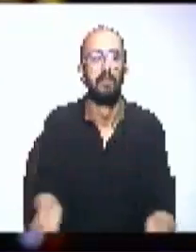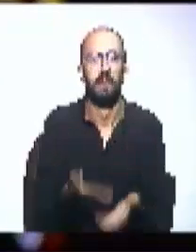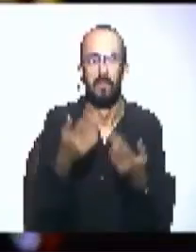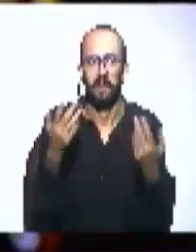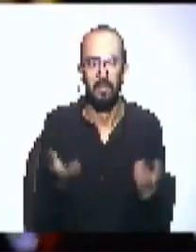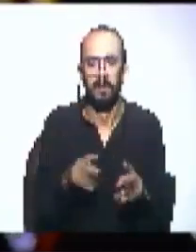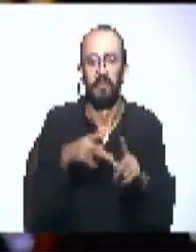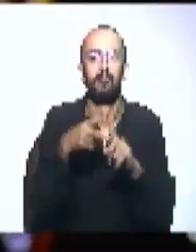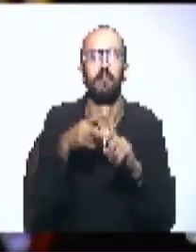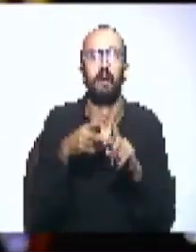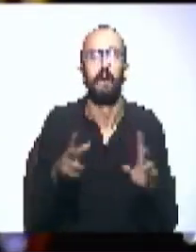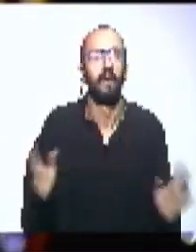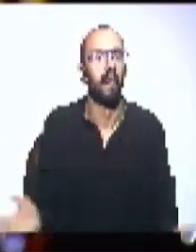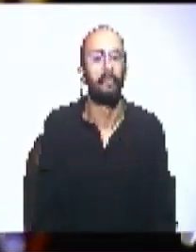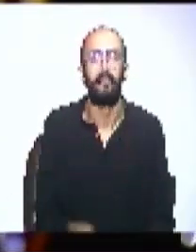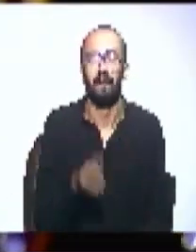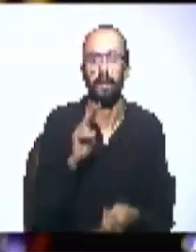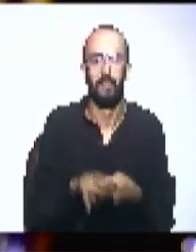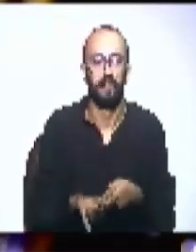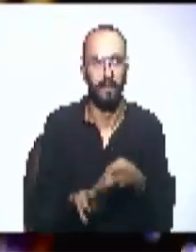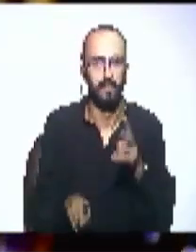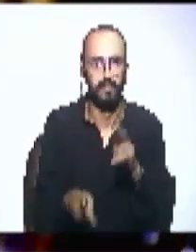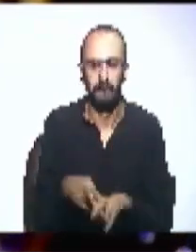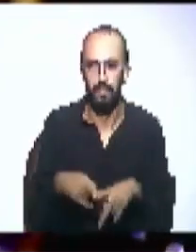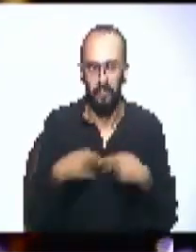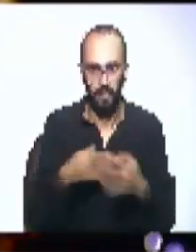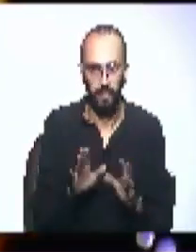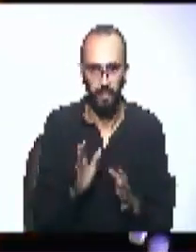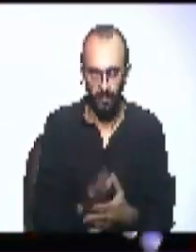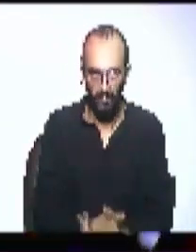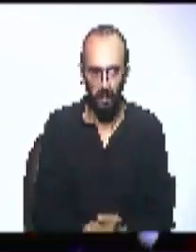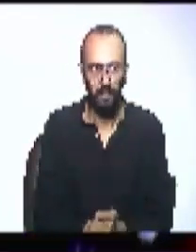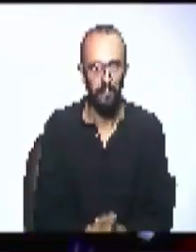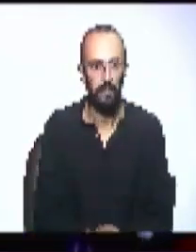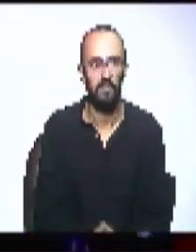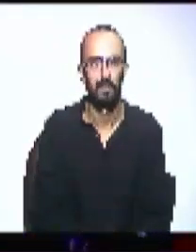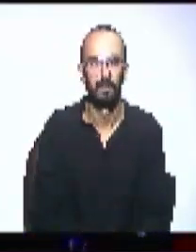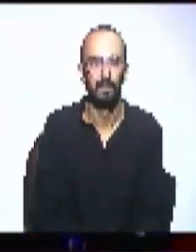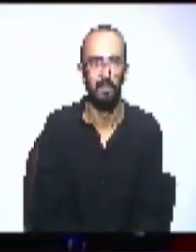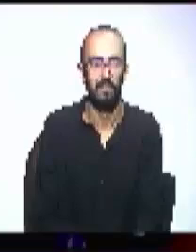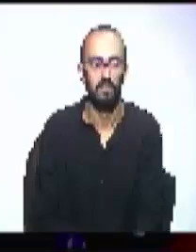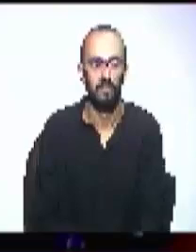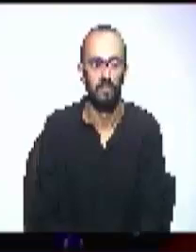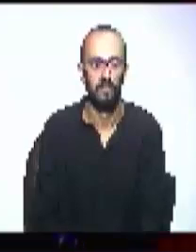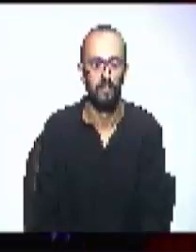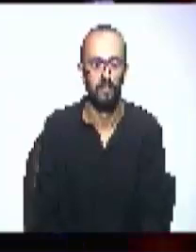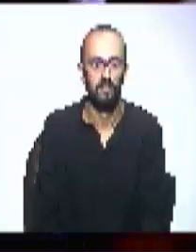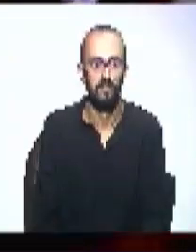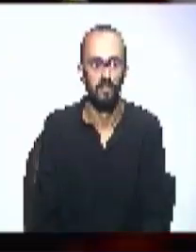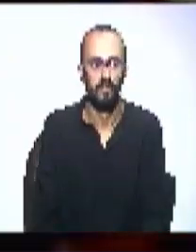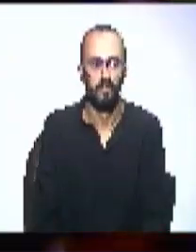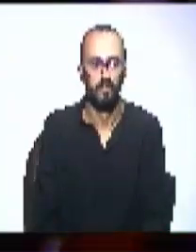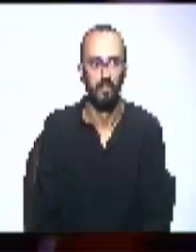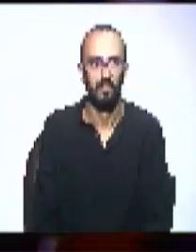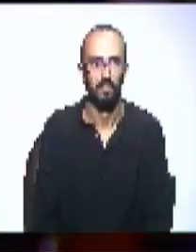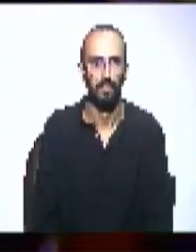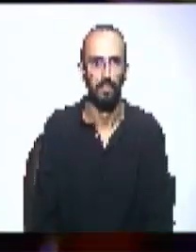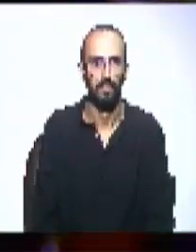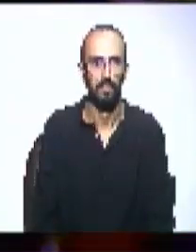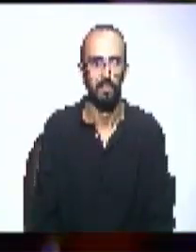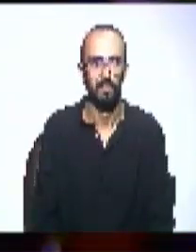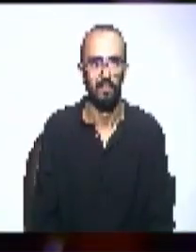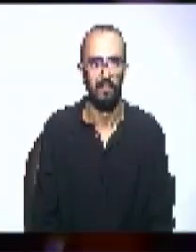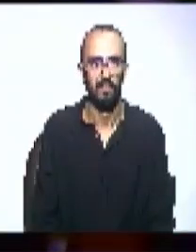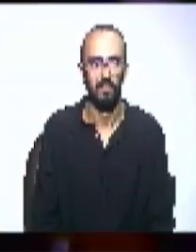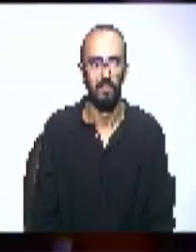لو جبنه مثلثات، حتى لو جبنه بيضه، لو ايش ايا كان حطيها هتسيح على النار ما فيش عندك مشكله. وحطيناه الطعم بتاعه بقى